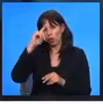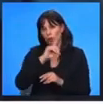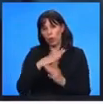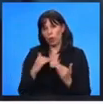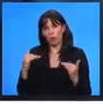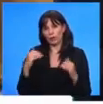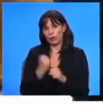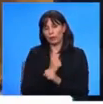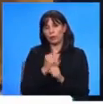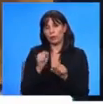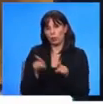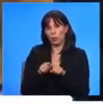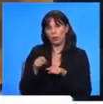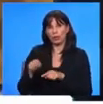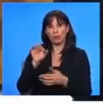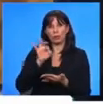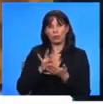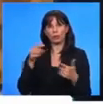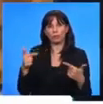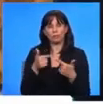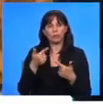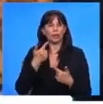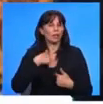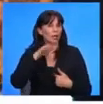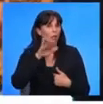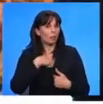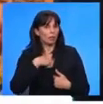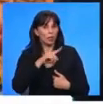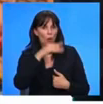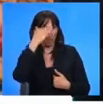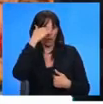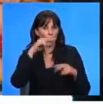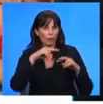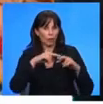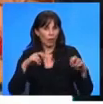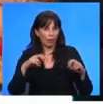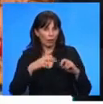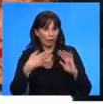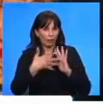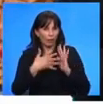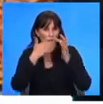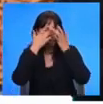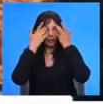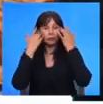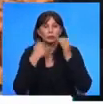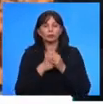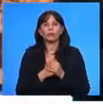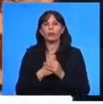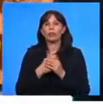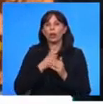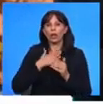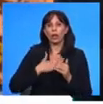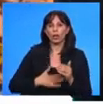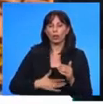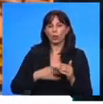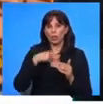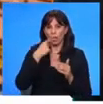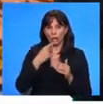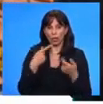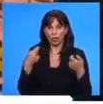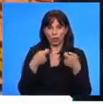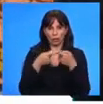התחקיר, ולכן קשה להדגיד מה היה פה. רק דבר אחד שהיא מעלה איריס, קודם כל כמובן הצמיחה, מי שאוהב את המדינה ואת